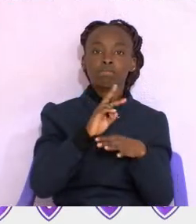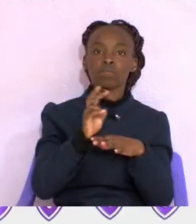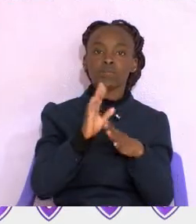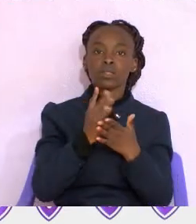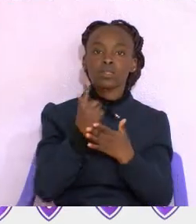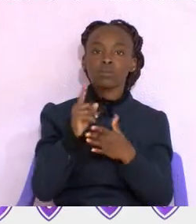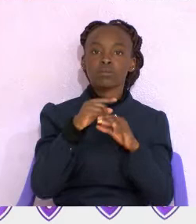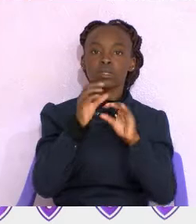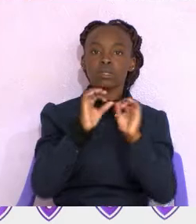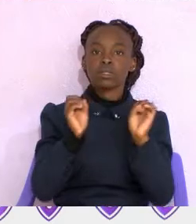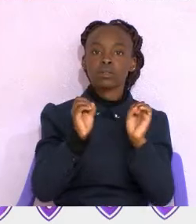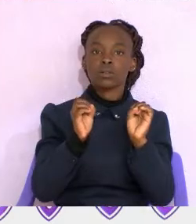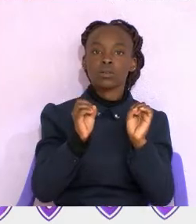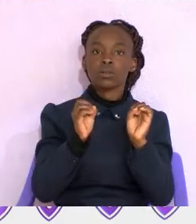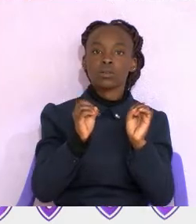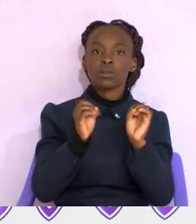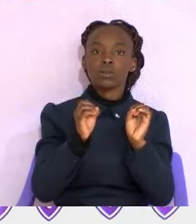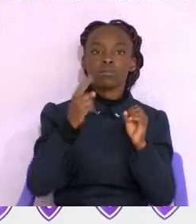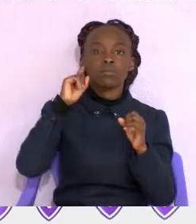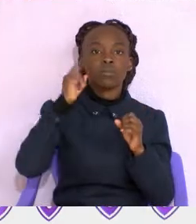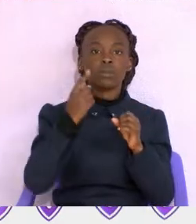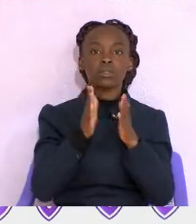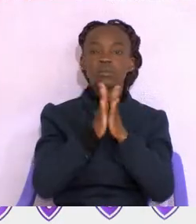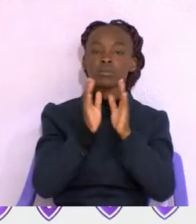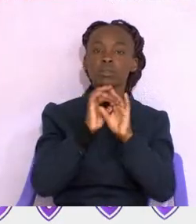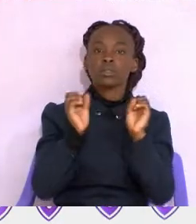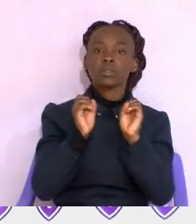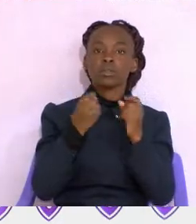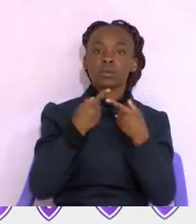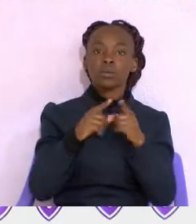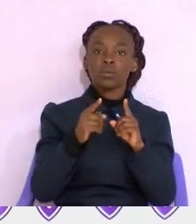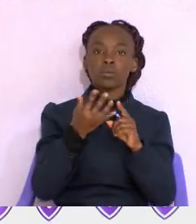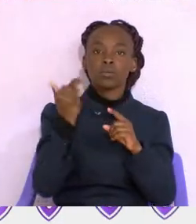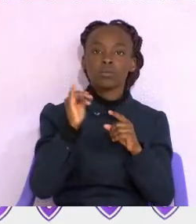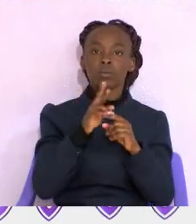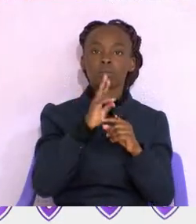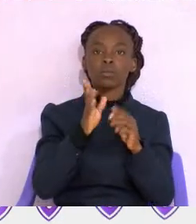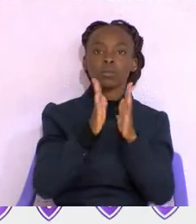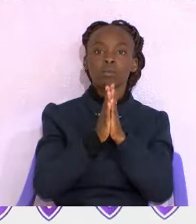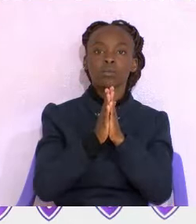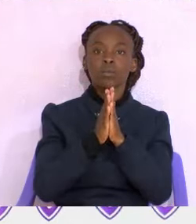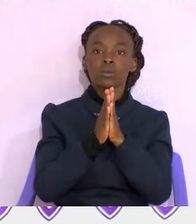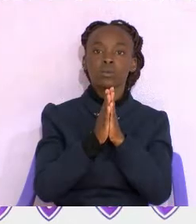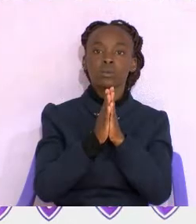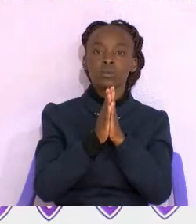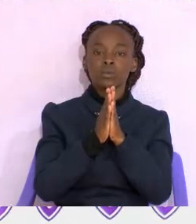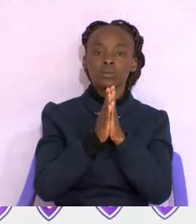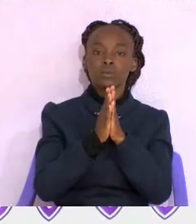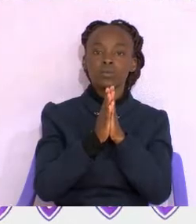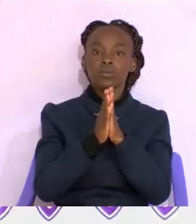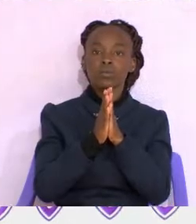waombi, watu wanaomba, ni wewe labda hauombi, lakini jaribu kushughulika pia ukaweze kupatikana katikati ya watu wanaoita jina la Mungu.